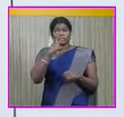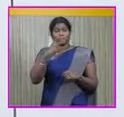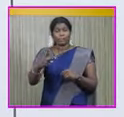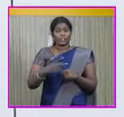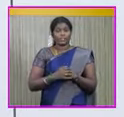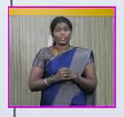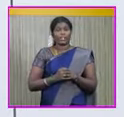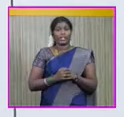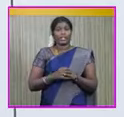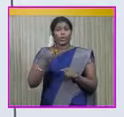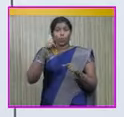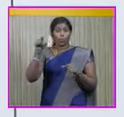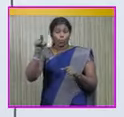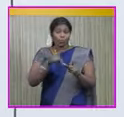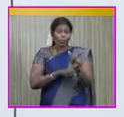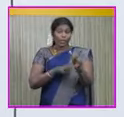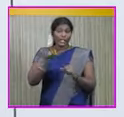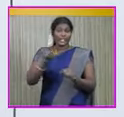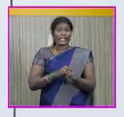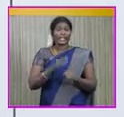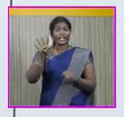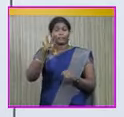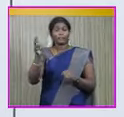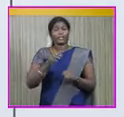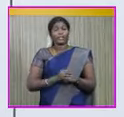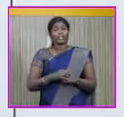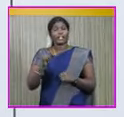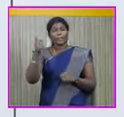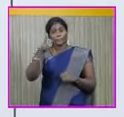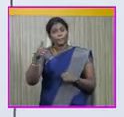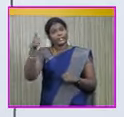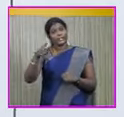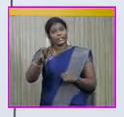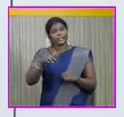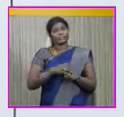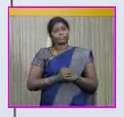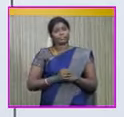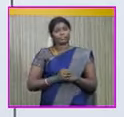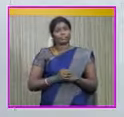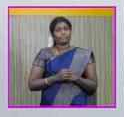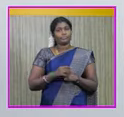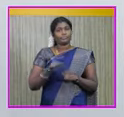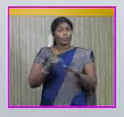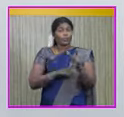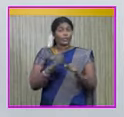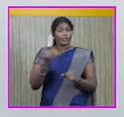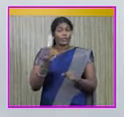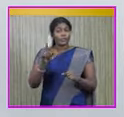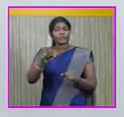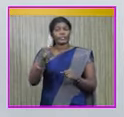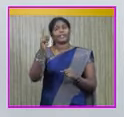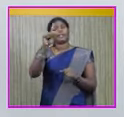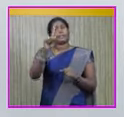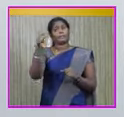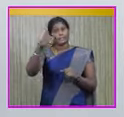இந்த பக்கம் ஒய், 4/4 பெருக்கும்போது அந்த பக்கம் 16. அதாவது ஒய் மதிப்பு 16